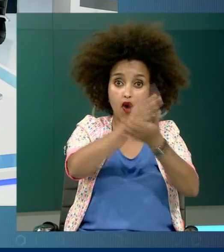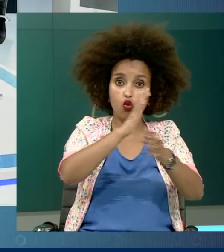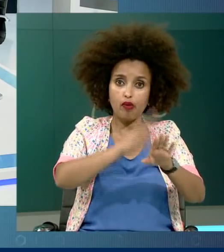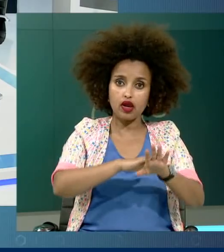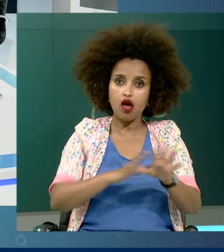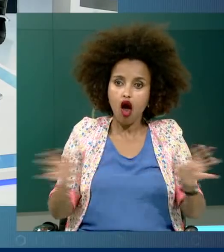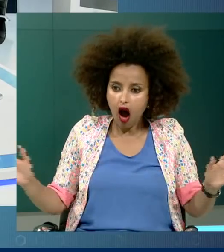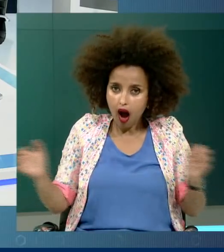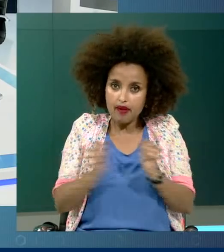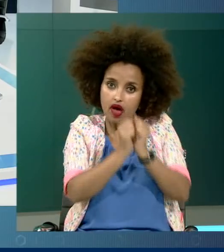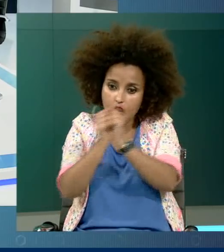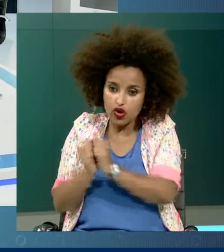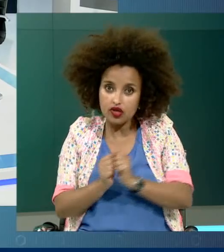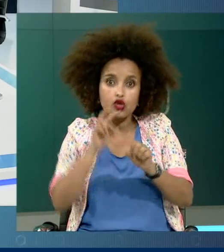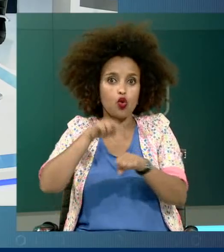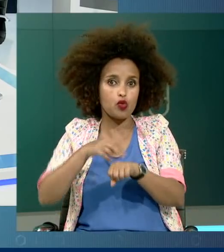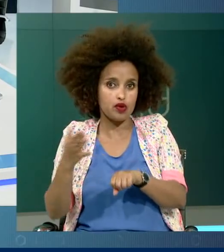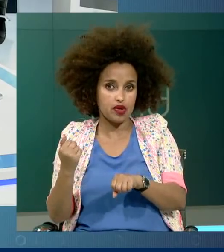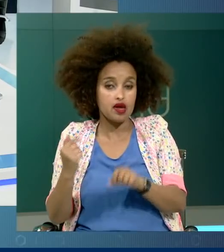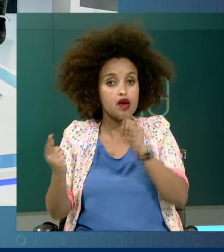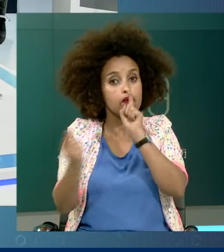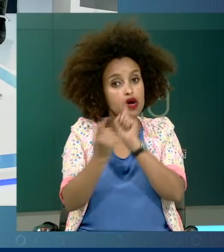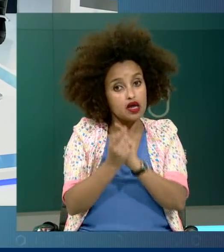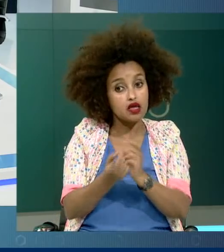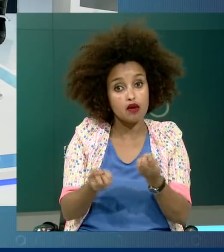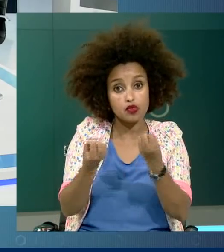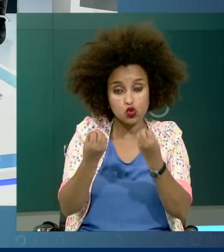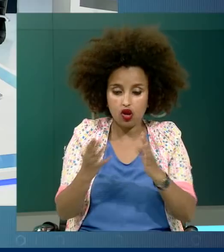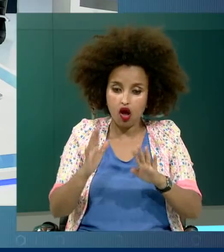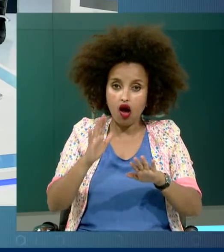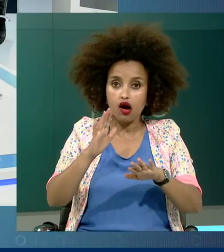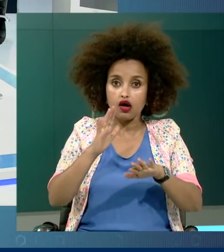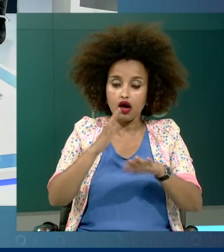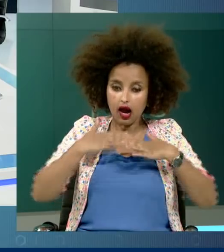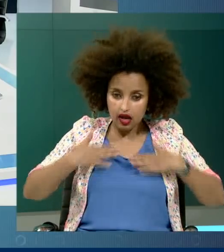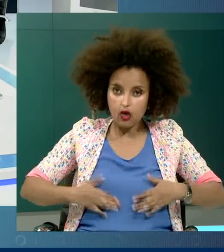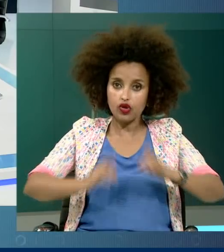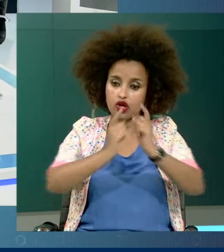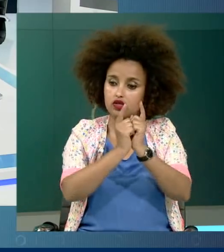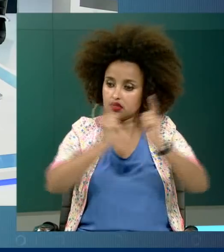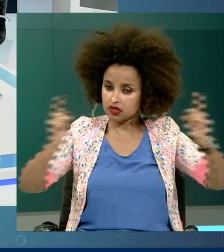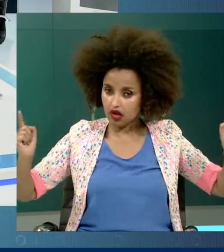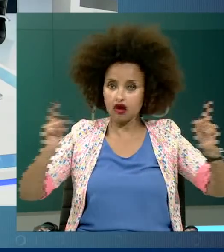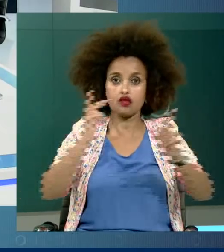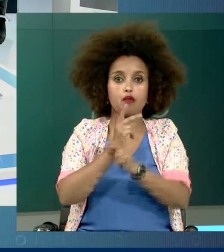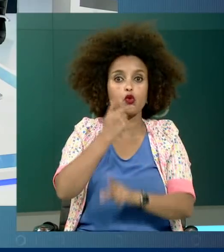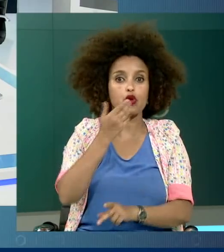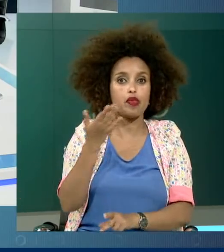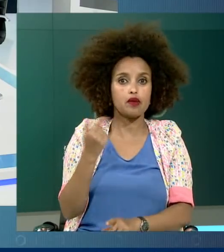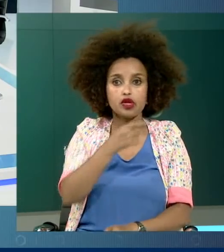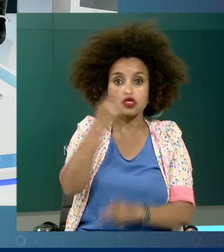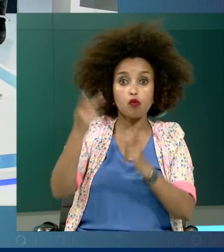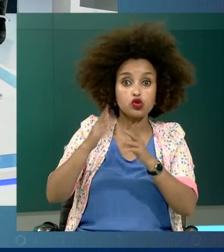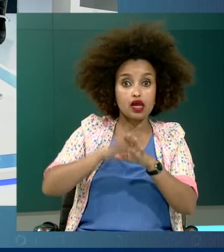በጣም ስብስብ ብለውና በመገናኛ ብዙሃን አካላዊ ርርቃቸውን ጠብቁ እንዲ ይባል ነበር። እዛ ቦታ ላይ ግን